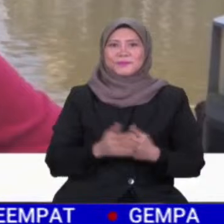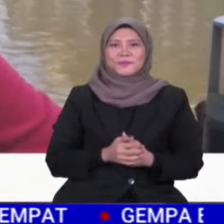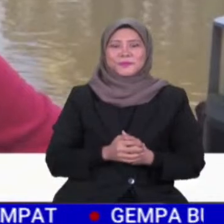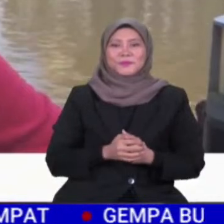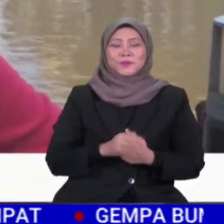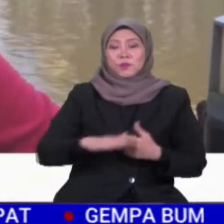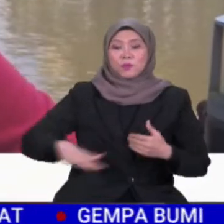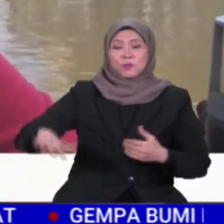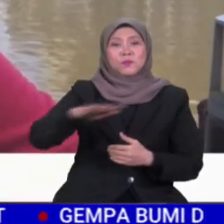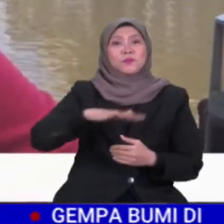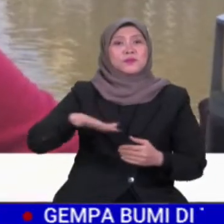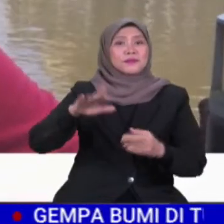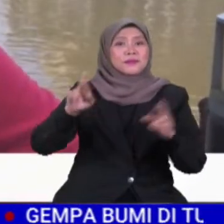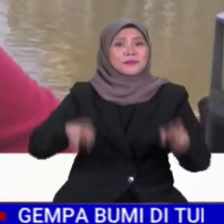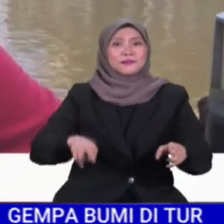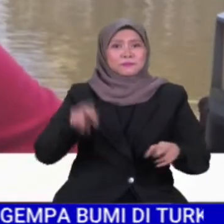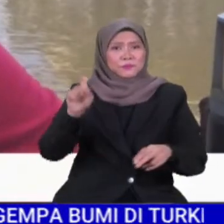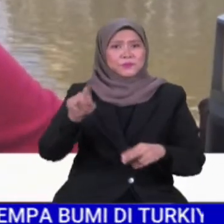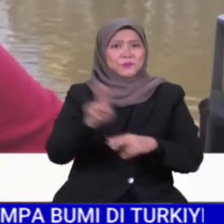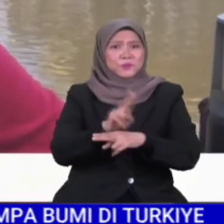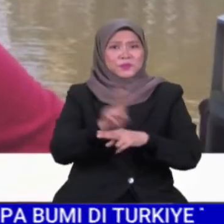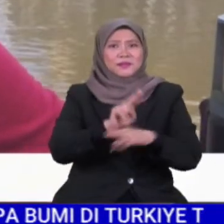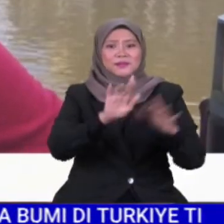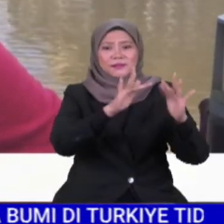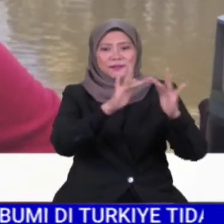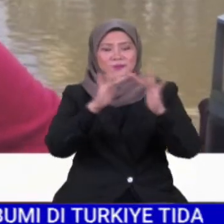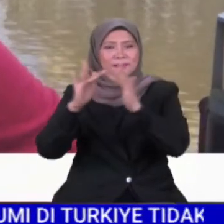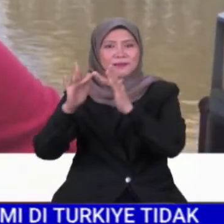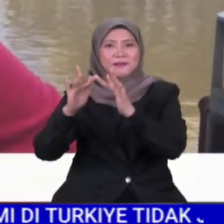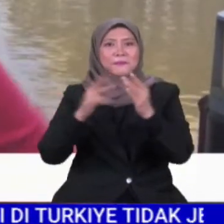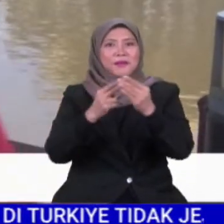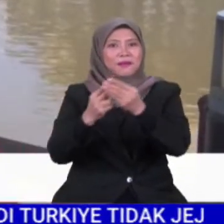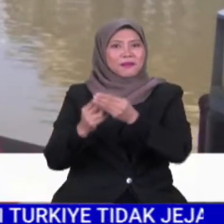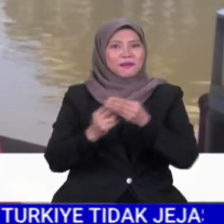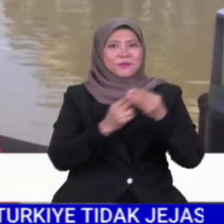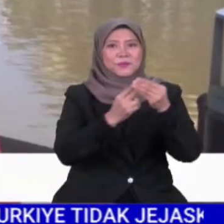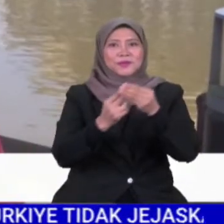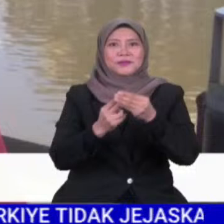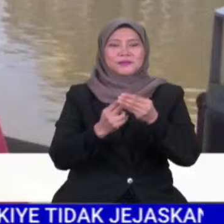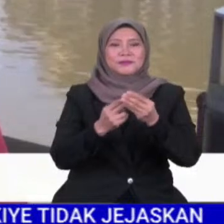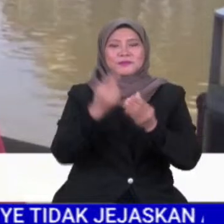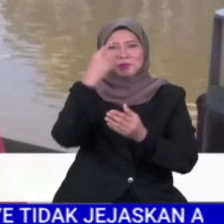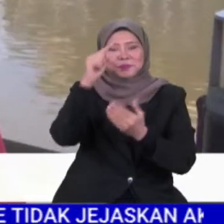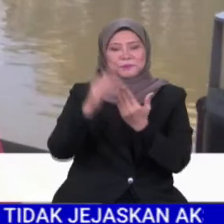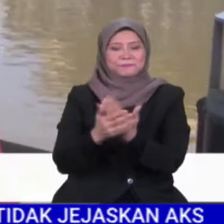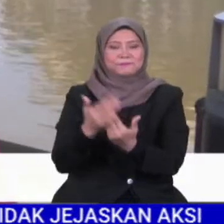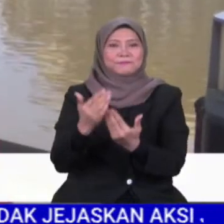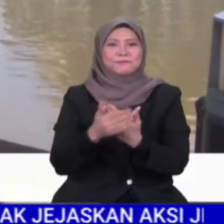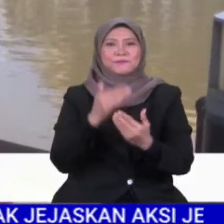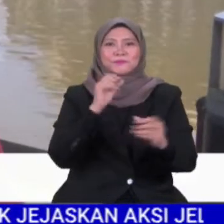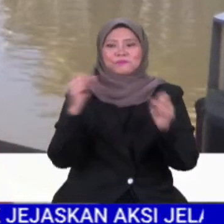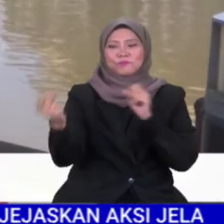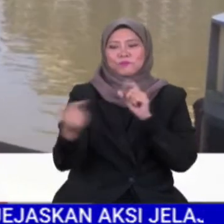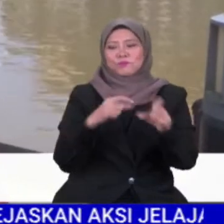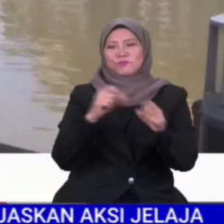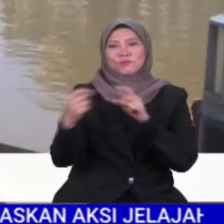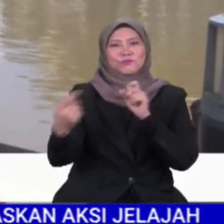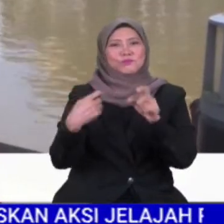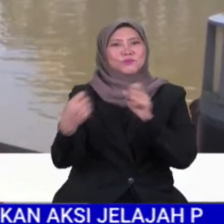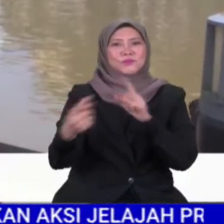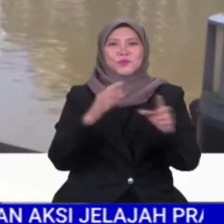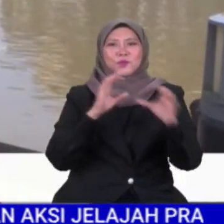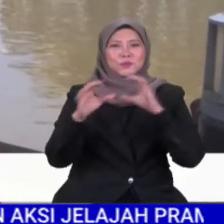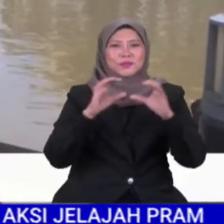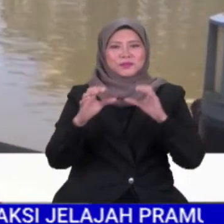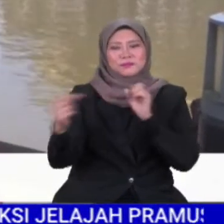semua rakyat memerlukan internet perpaduan sebab ia memudahkan kita berkomunikasi pada